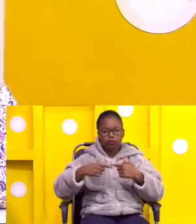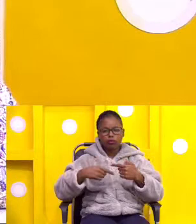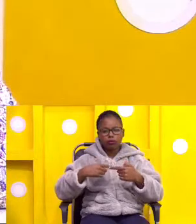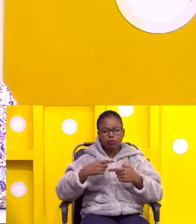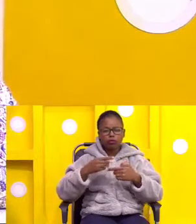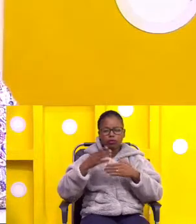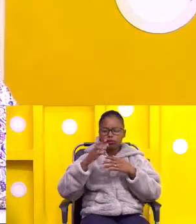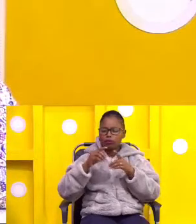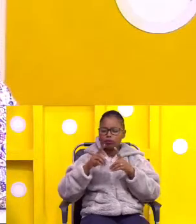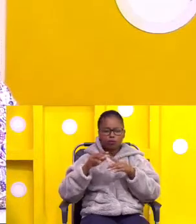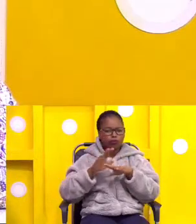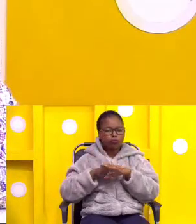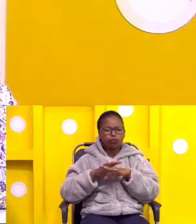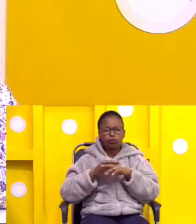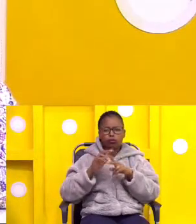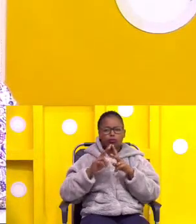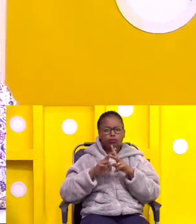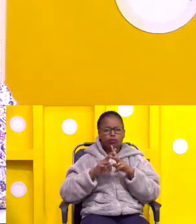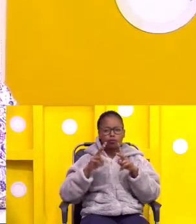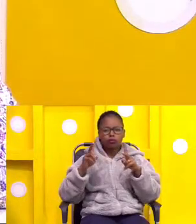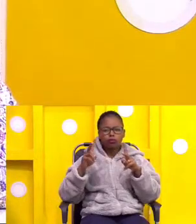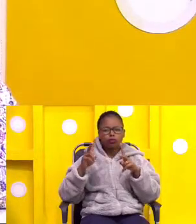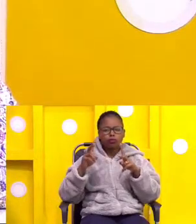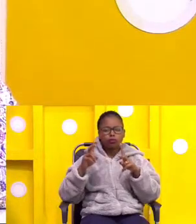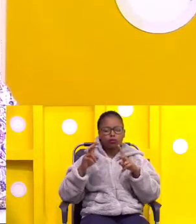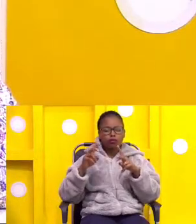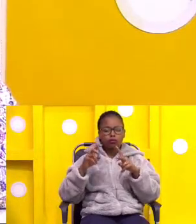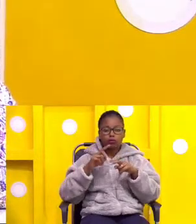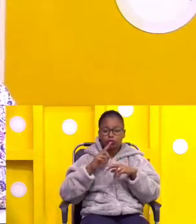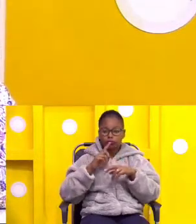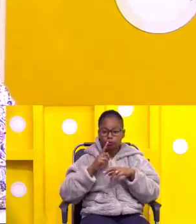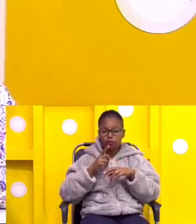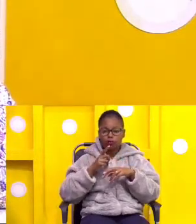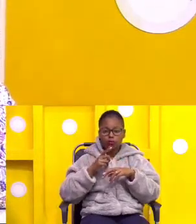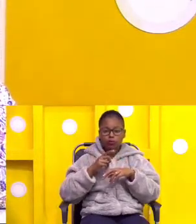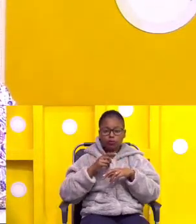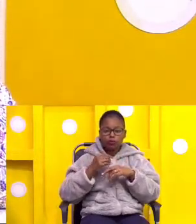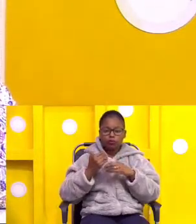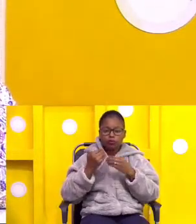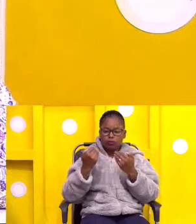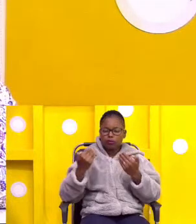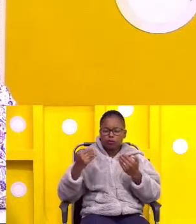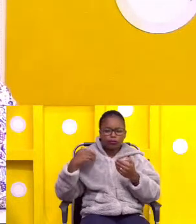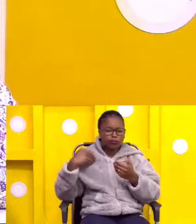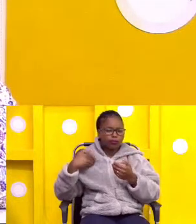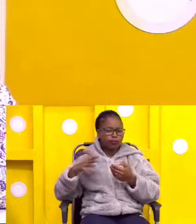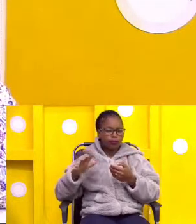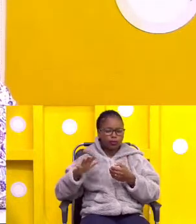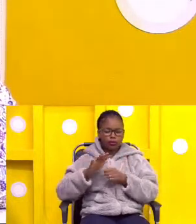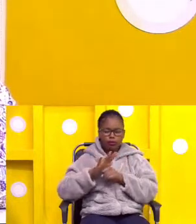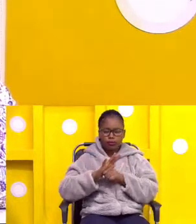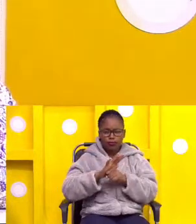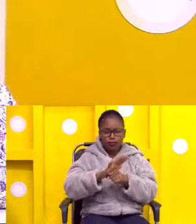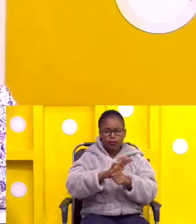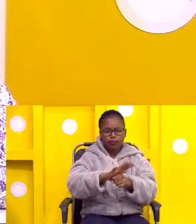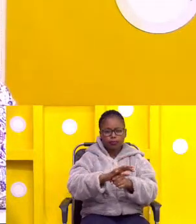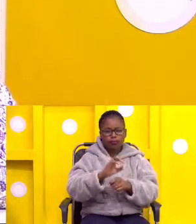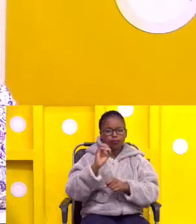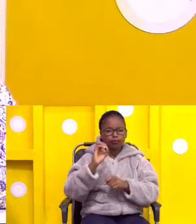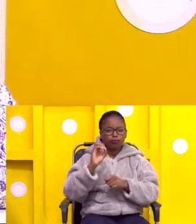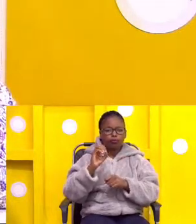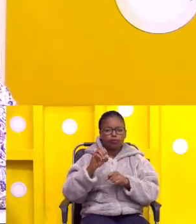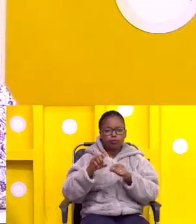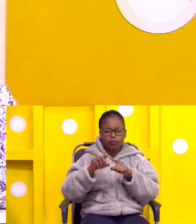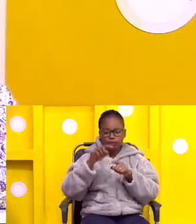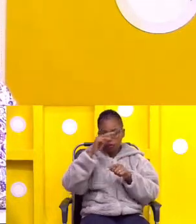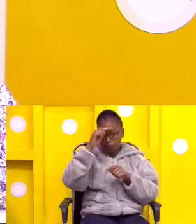ekite maundu manene na ngai witu ni mutugi so uguo ciana ici itikanairwo na itikananyararwo na itikanahuthio